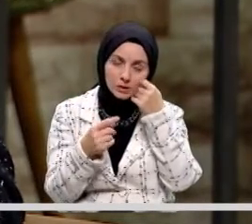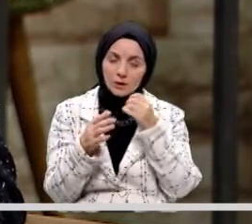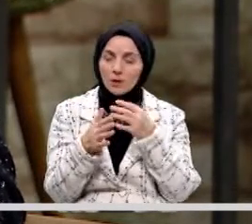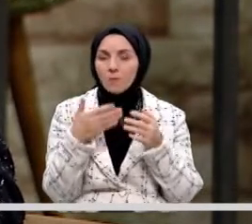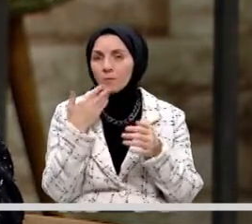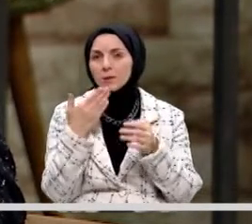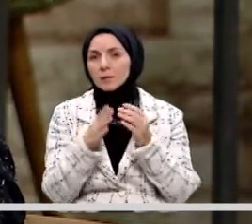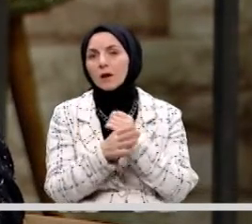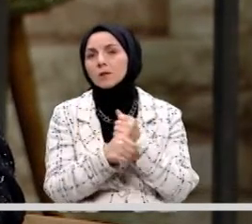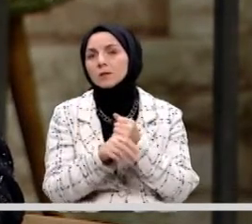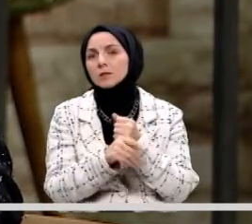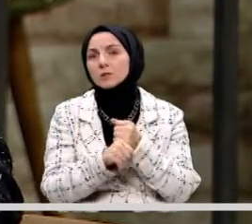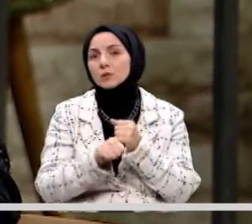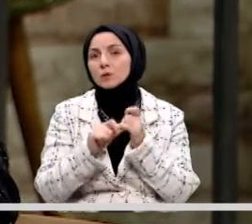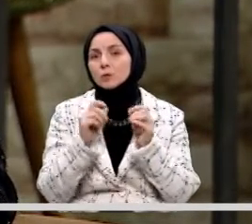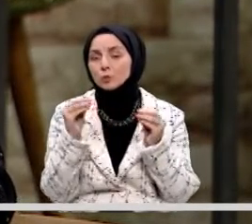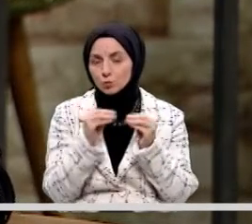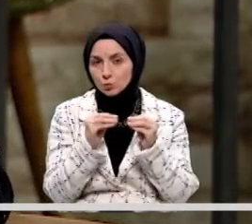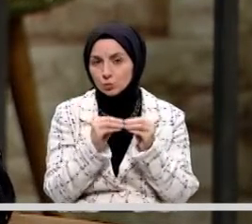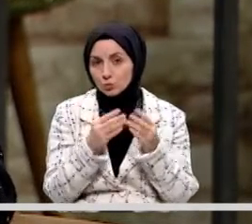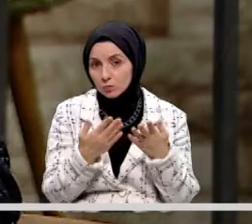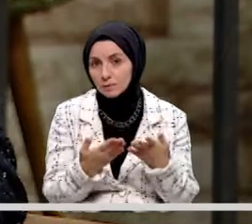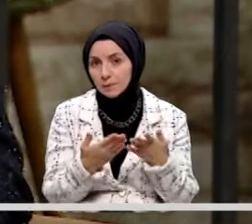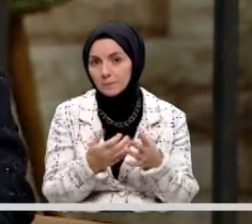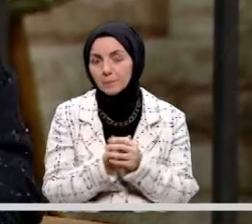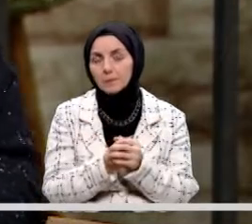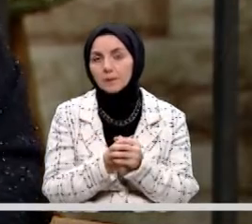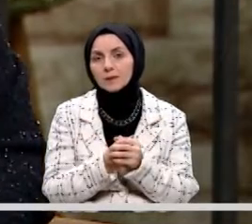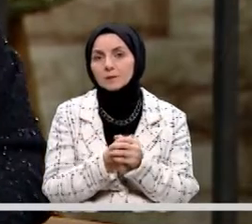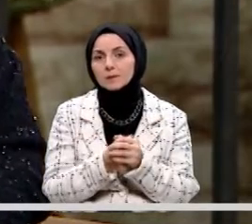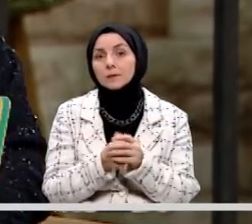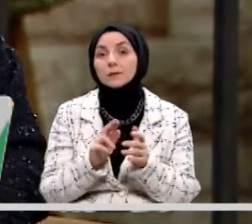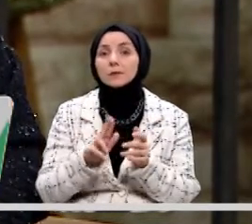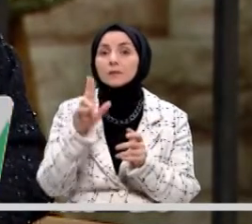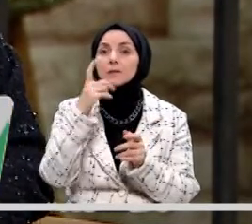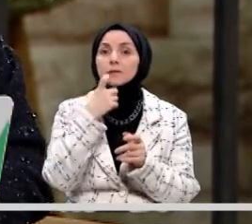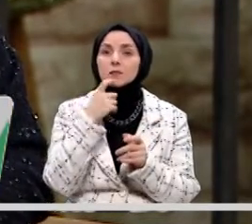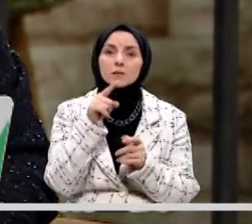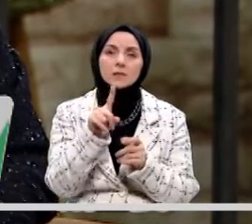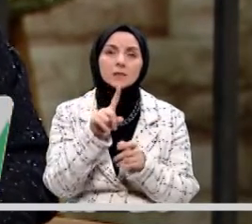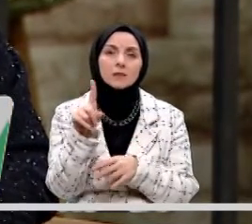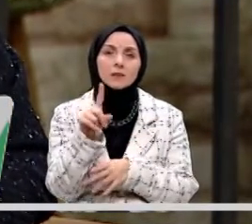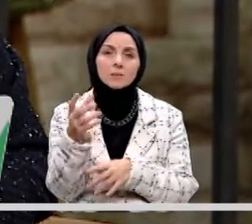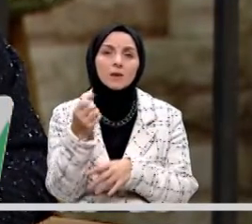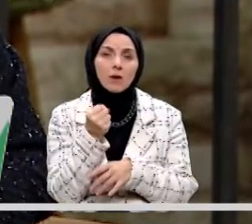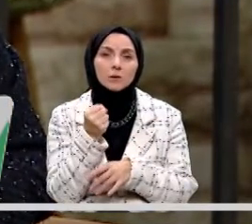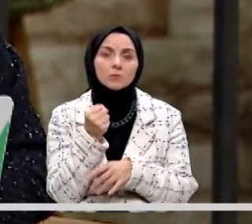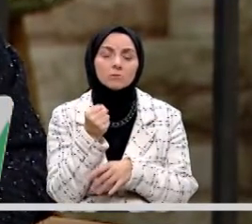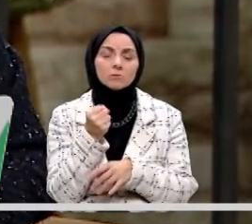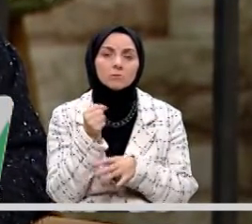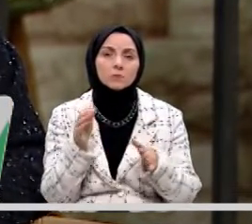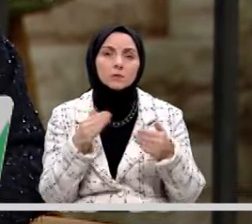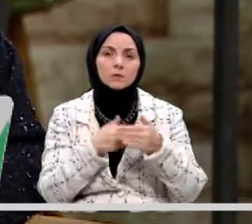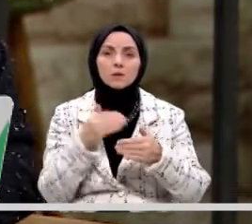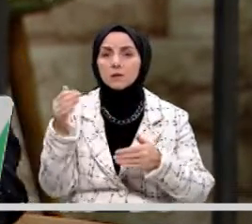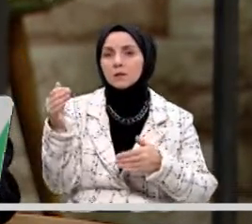dinen de hukuken de etik olarak da suç değil mi şimdi 7 yaşında Senin kalemini ben aldım getirdim sınıfıma Ben de 7